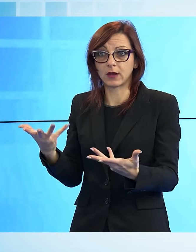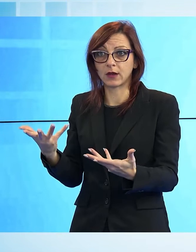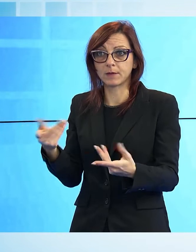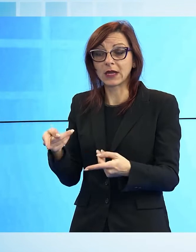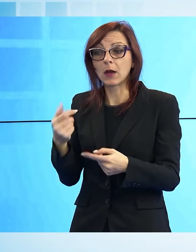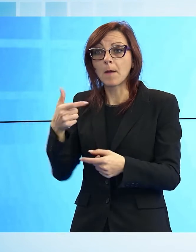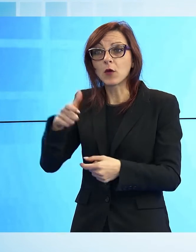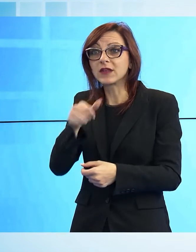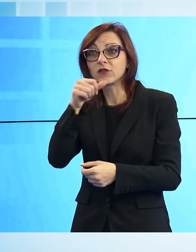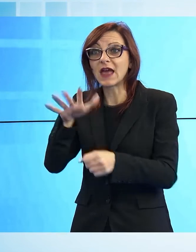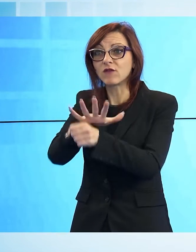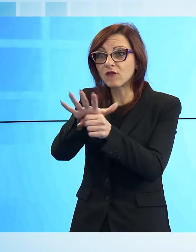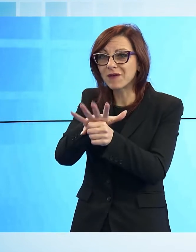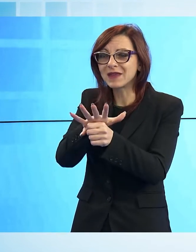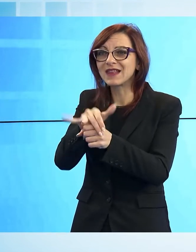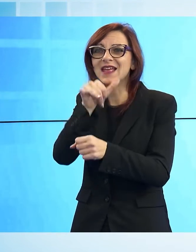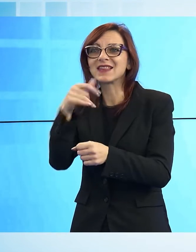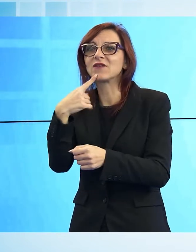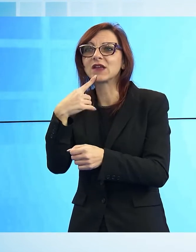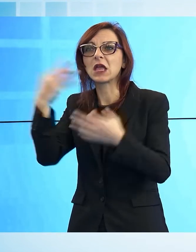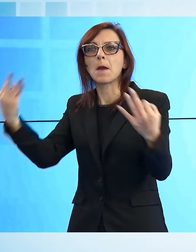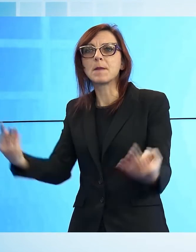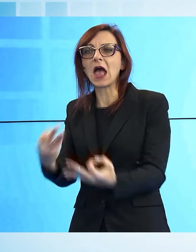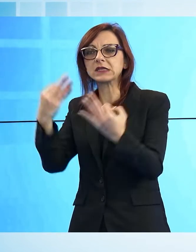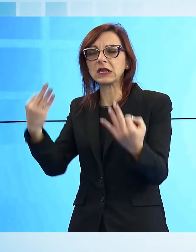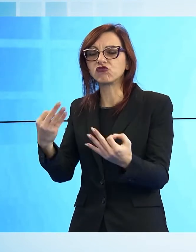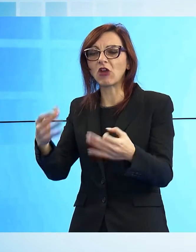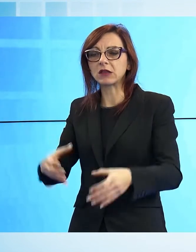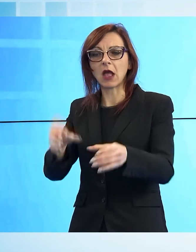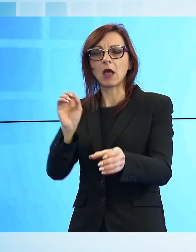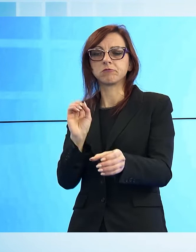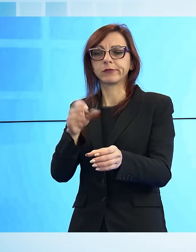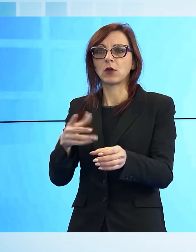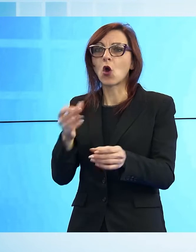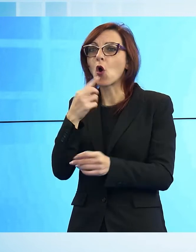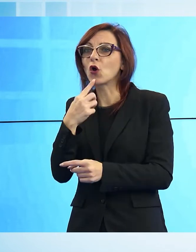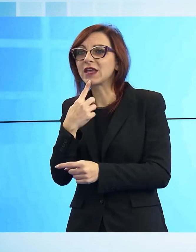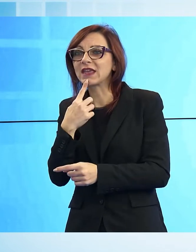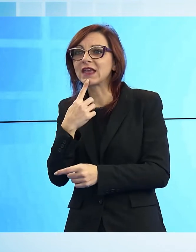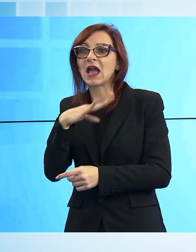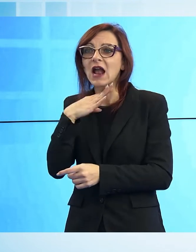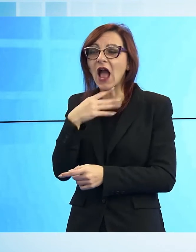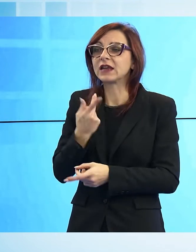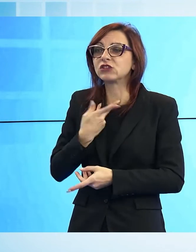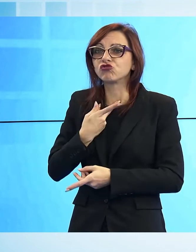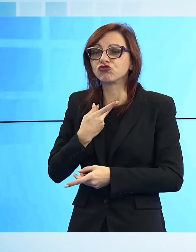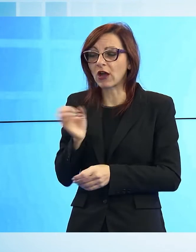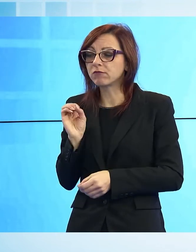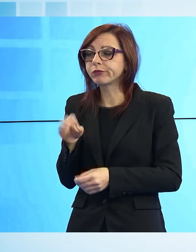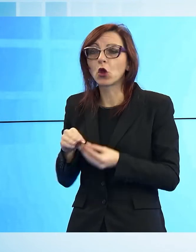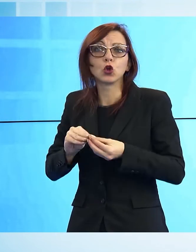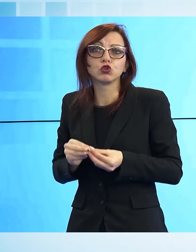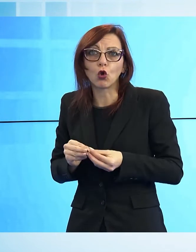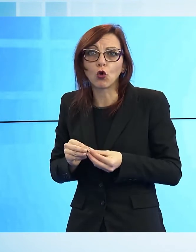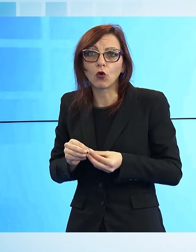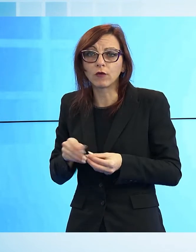famiglie, servono a chi passeggia in queste zone e servono soprattutto per chi ha degli animali domestici che non sa poi dove gettare i rifiuti dei propri